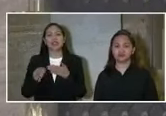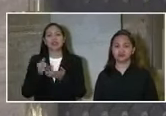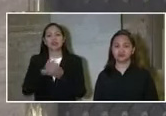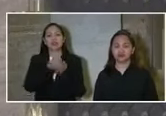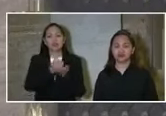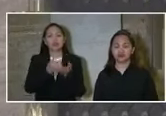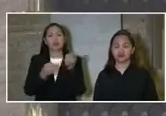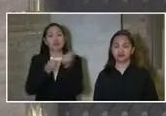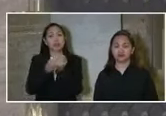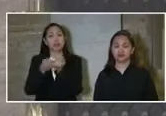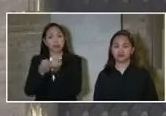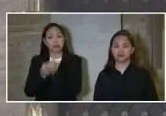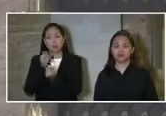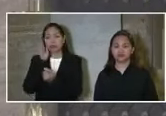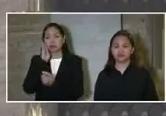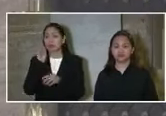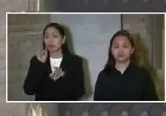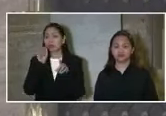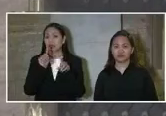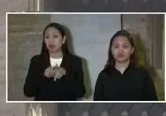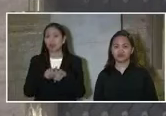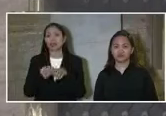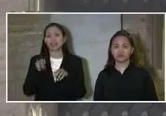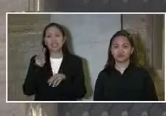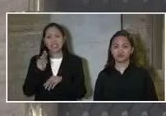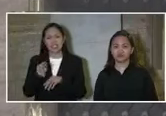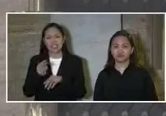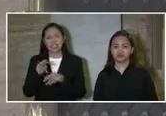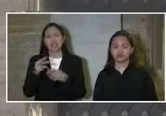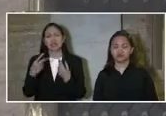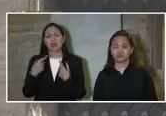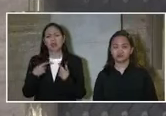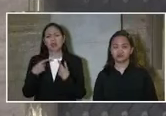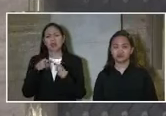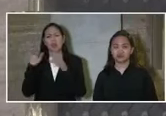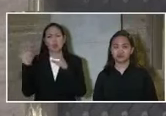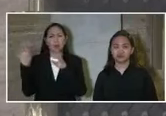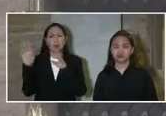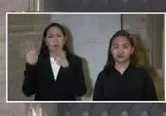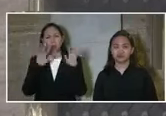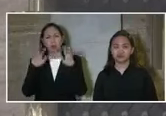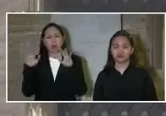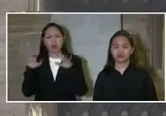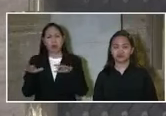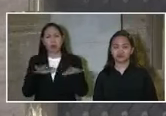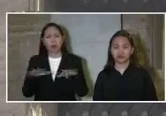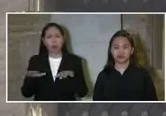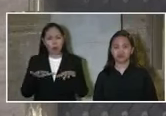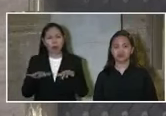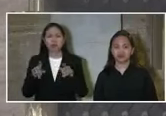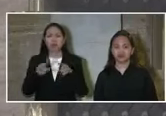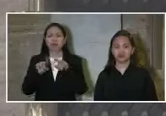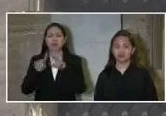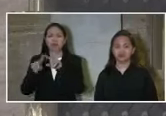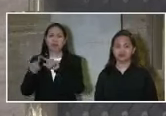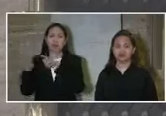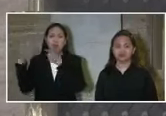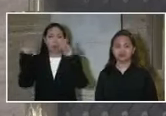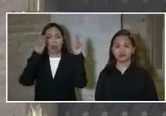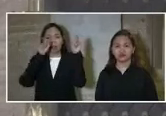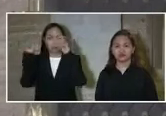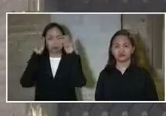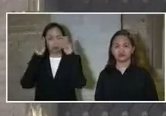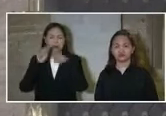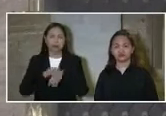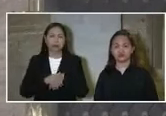sa ating mga kapatid na nangangailangan kapag sila po'y nasalanta ng anumang sakuna. Maraming salamat po sa